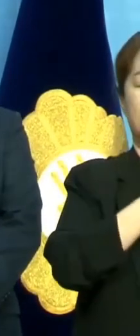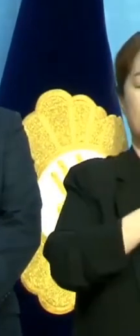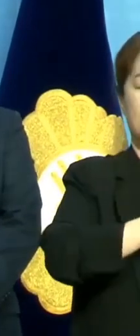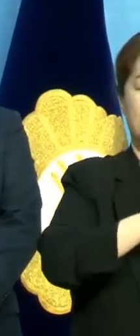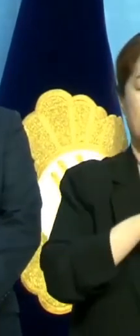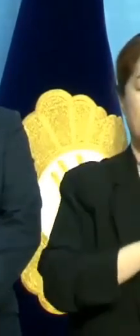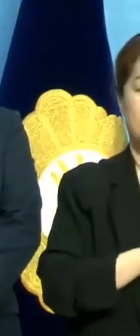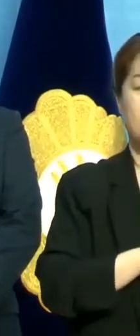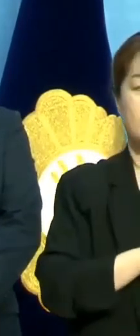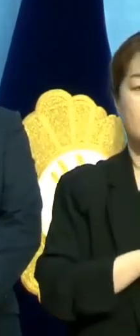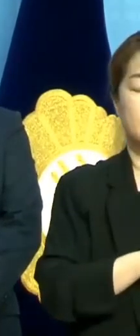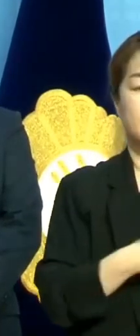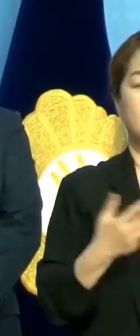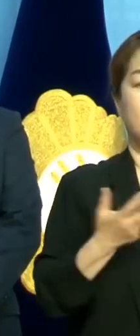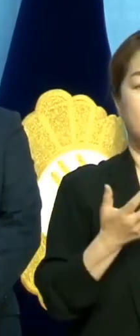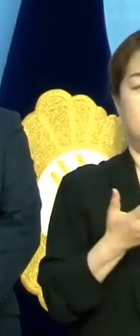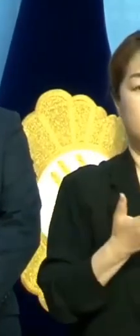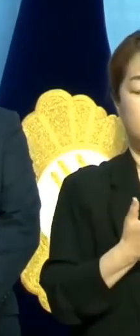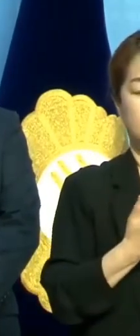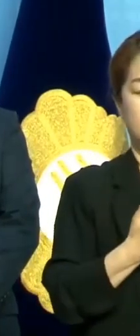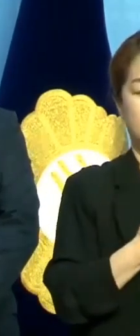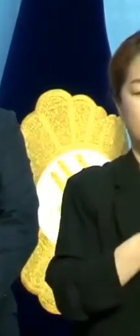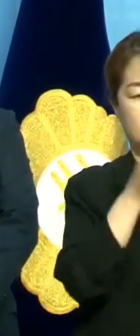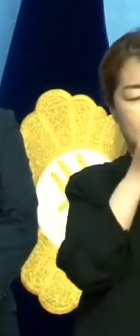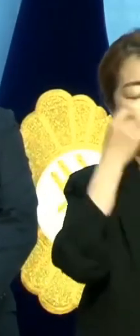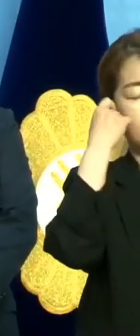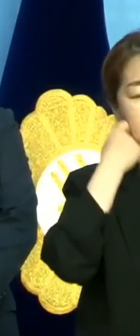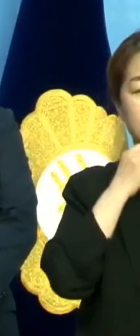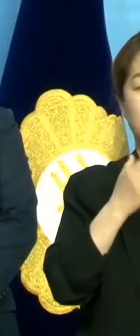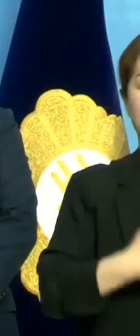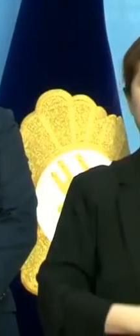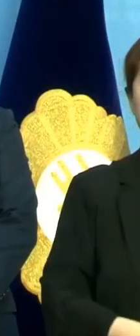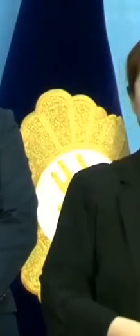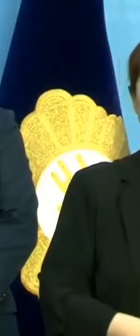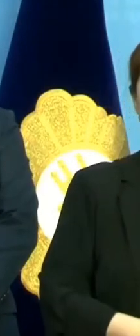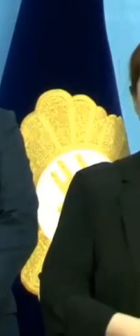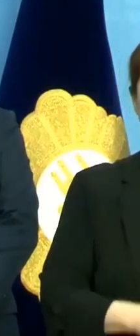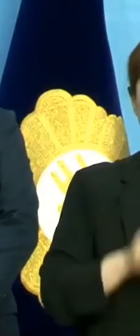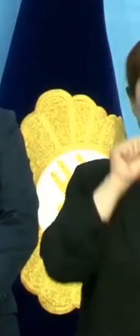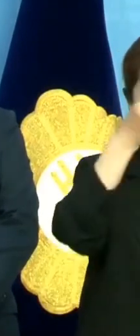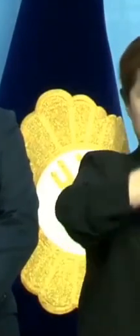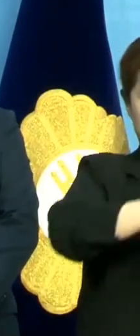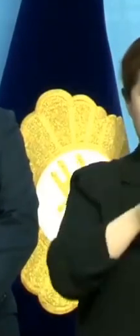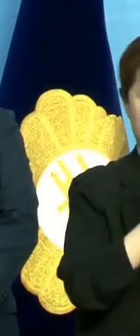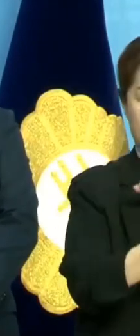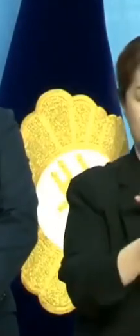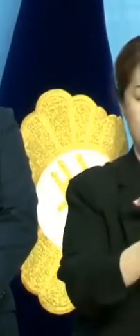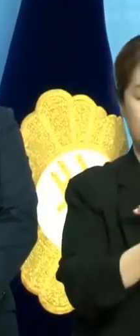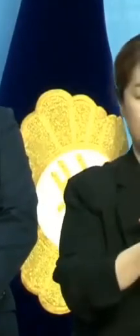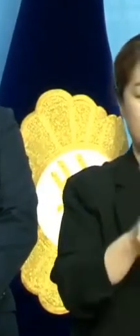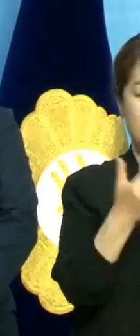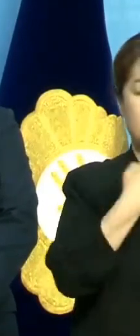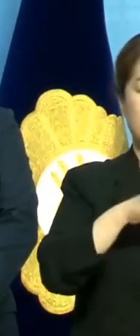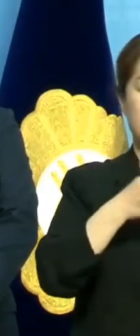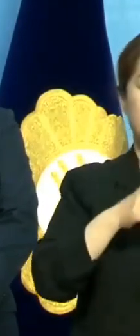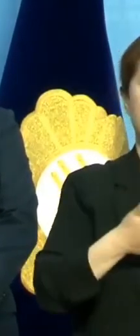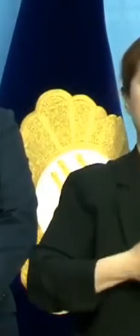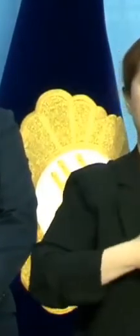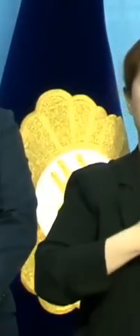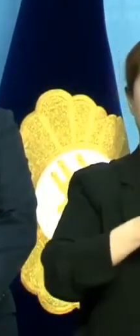가슴에 묻은 이런 아픔을 느끼게 됩니다. 아, 스포츠 선수로 자녀를 보낸 모든